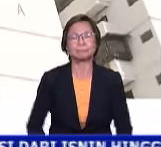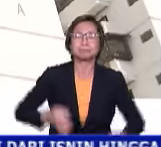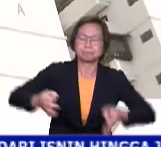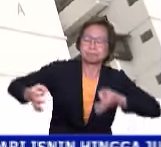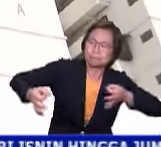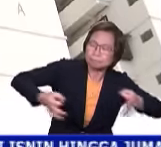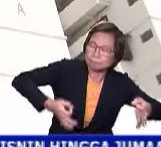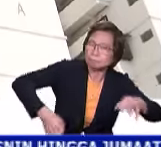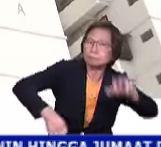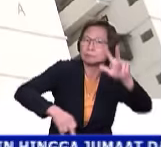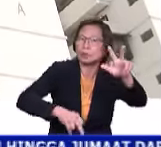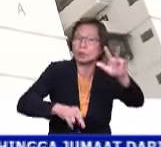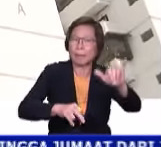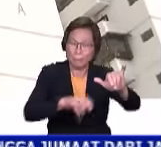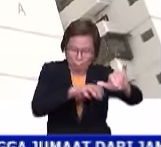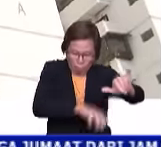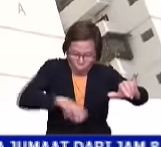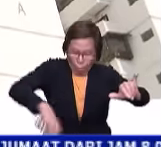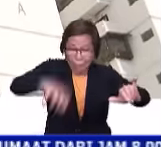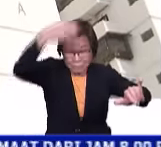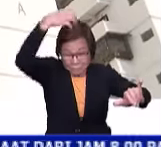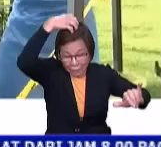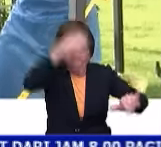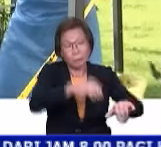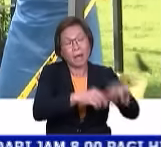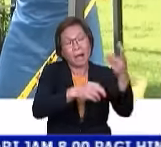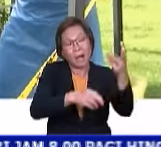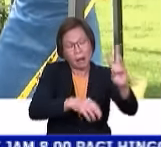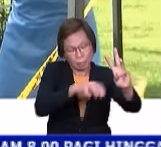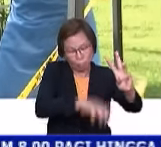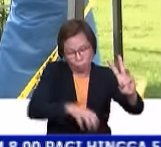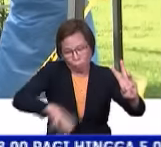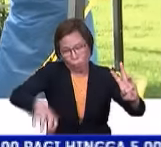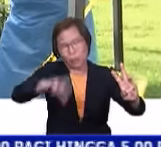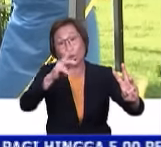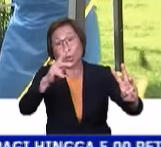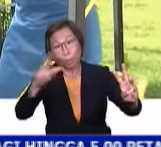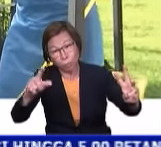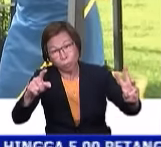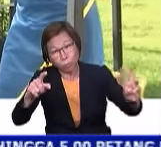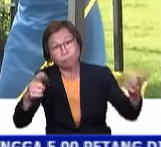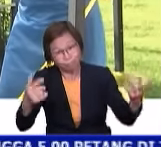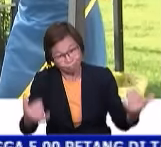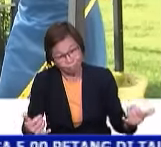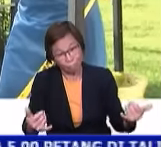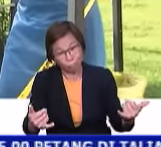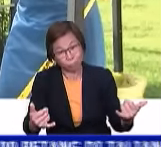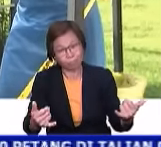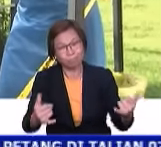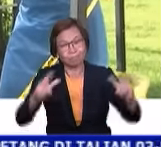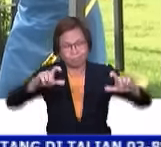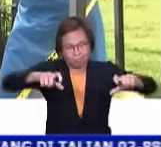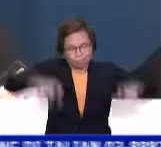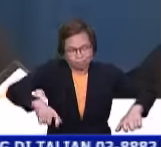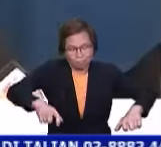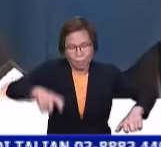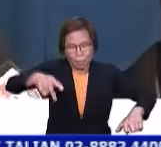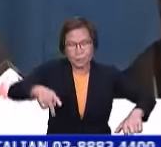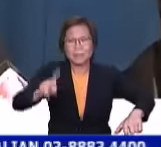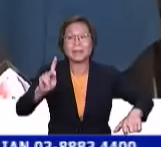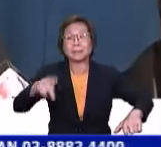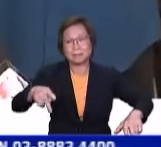Jelasnya, sebanyak 36 mukim di Selangor dan 16 lokaliti di Kuala Lumpur kini dalam penguatkuasaan